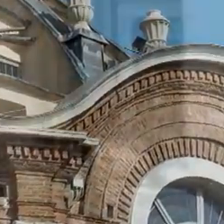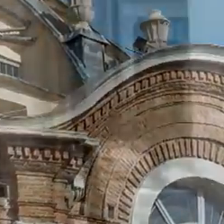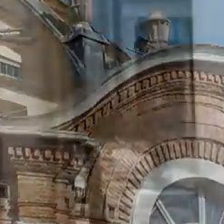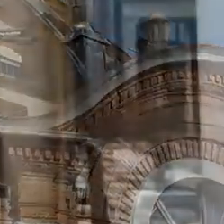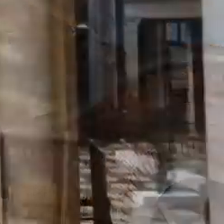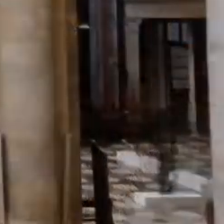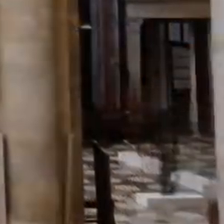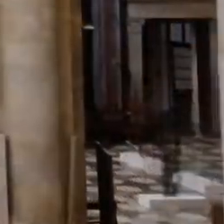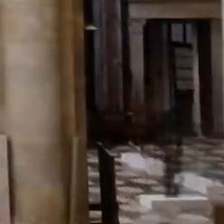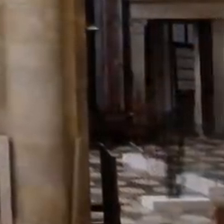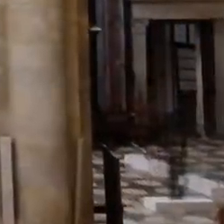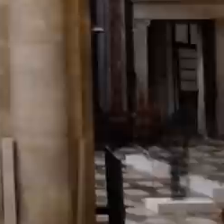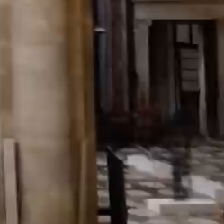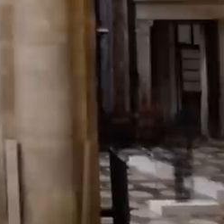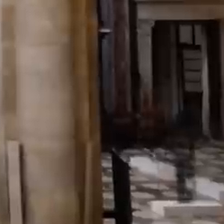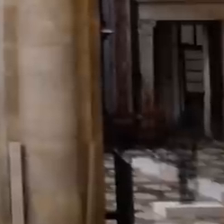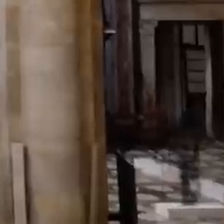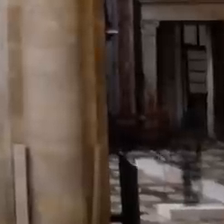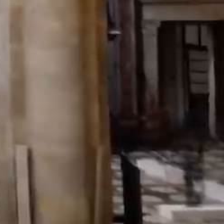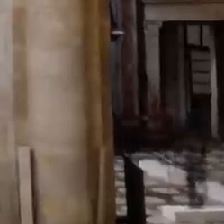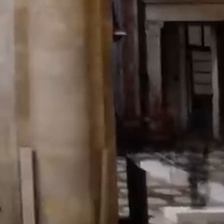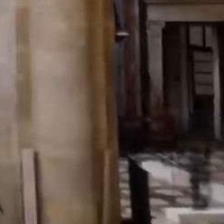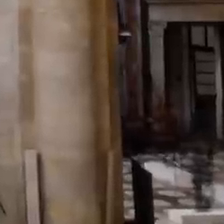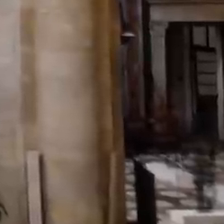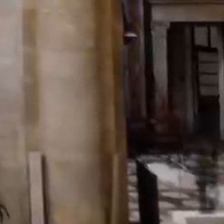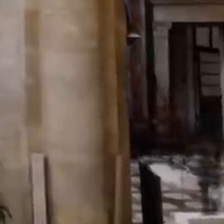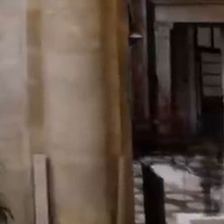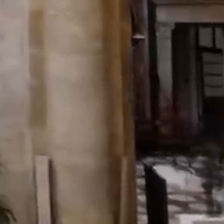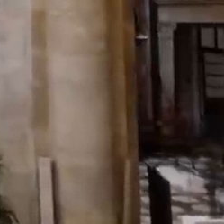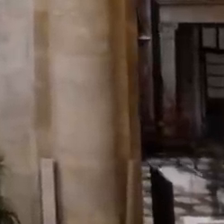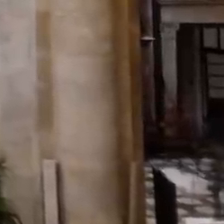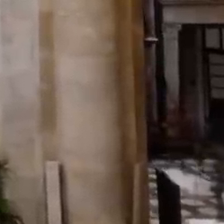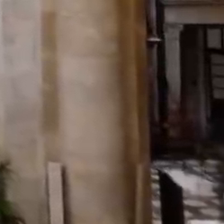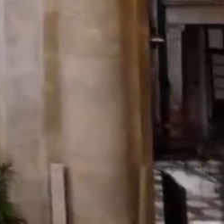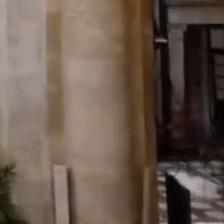grande. Qui ai piedi